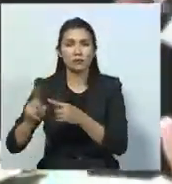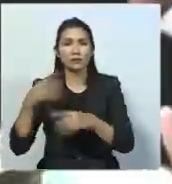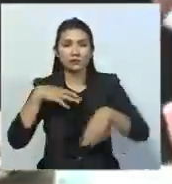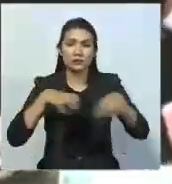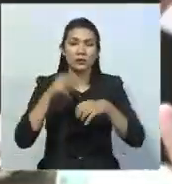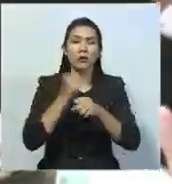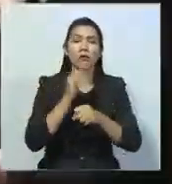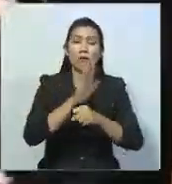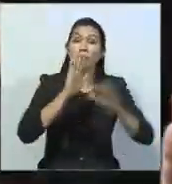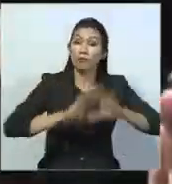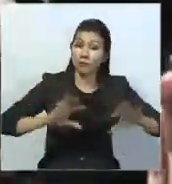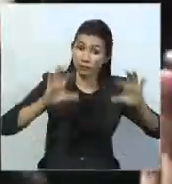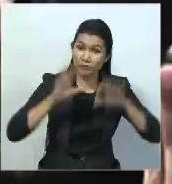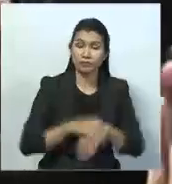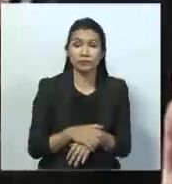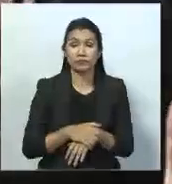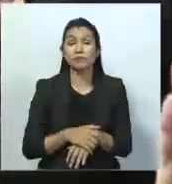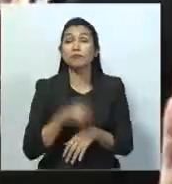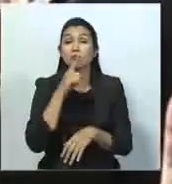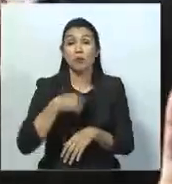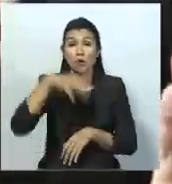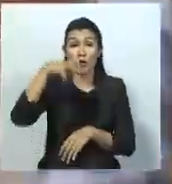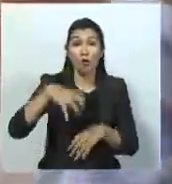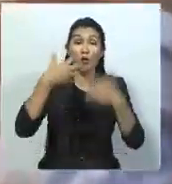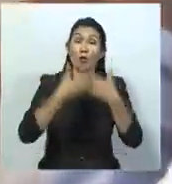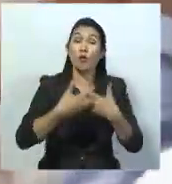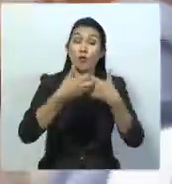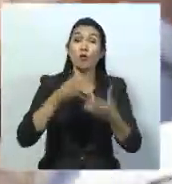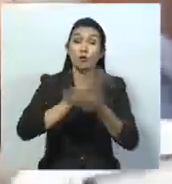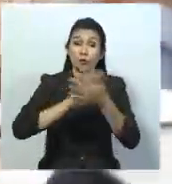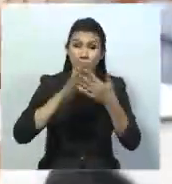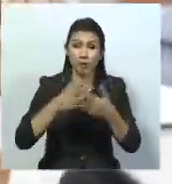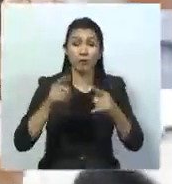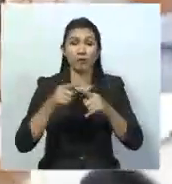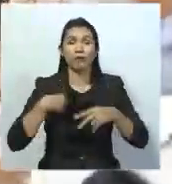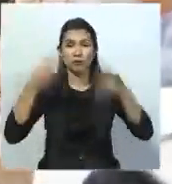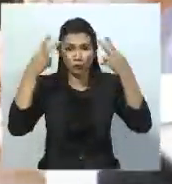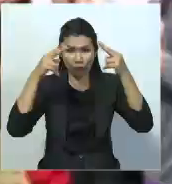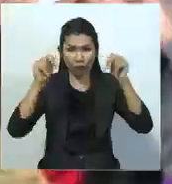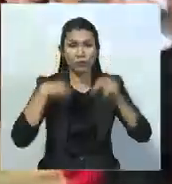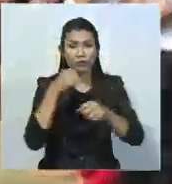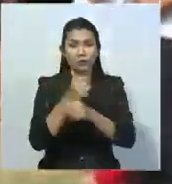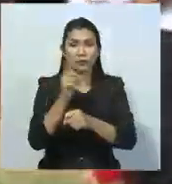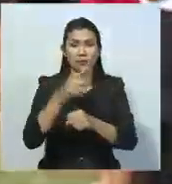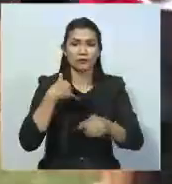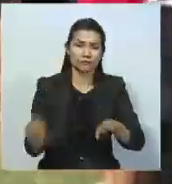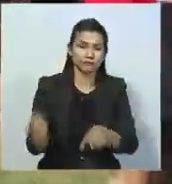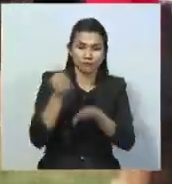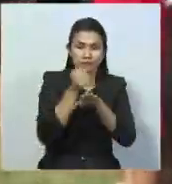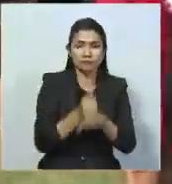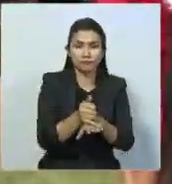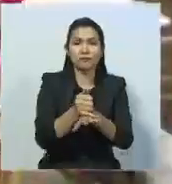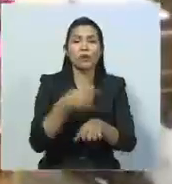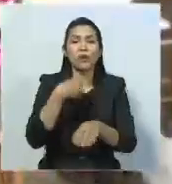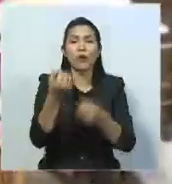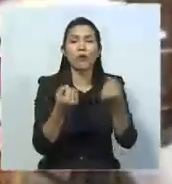ค่ะหลังจากเสร็จภารกิจที่โรงงานกระดาษนะคะนายกรัฐมนตรีจะมีการนั่งรถรางเยี่ยมชมชุมชนปากแพรกอำเภอเมืองก